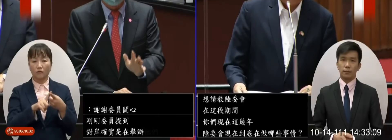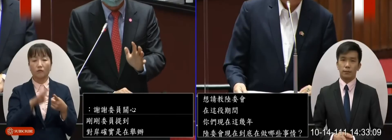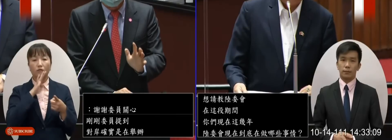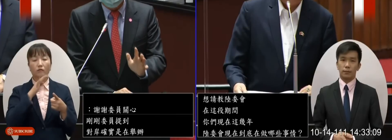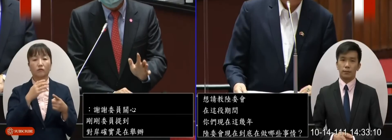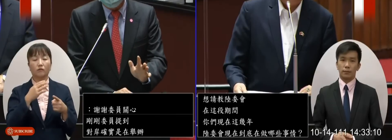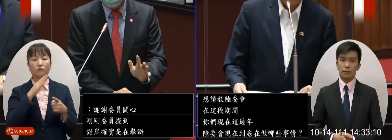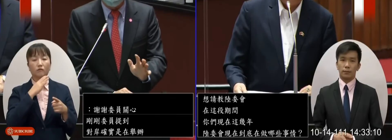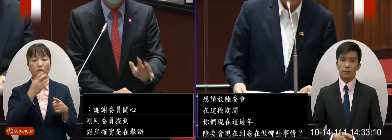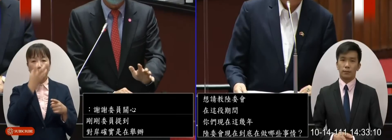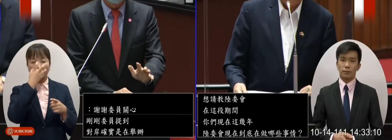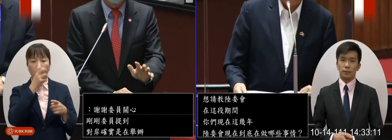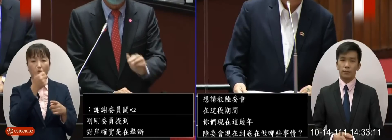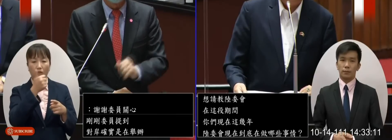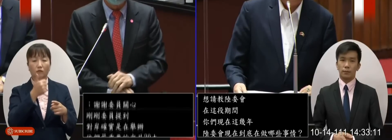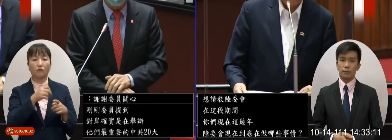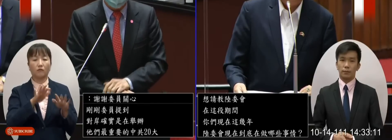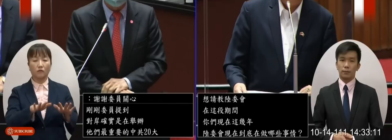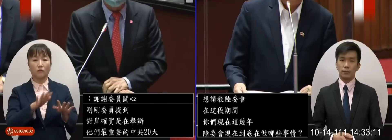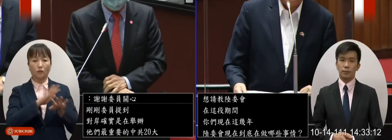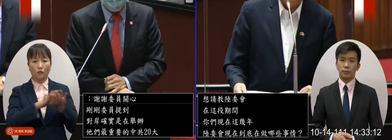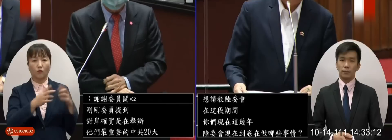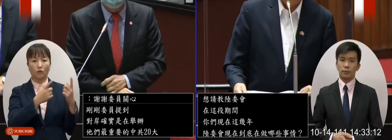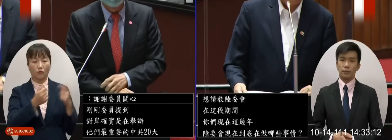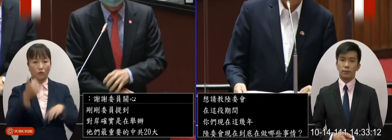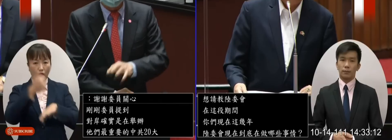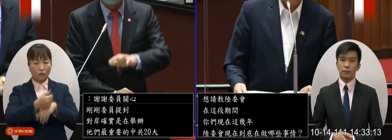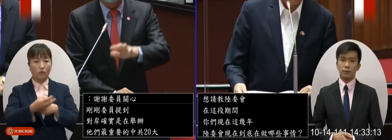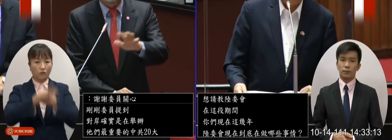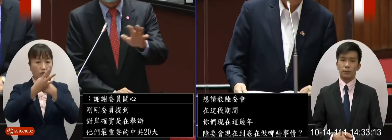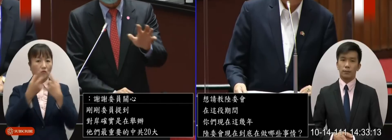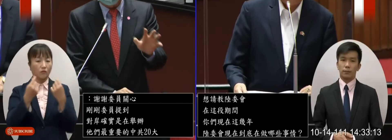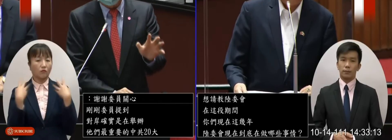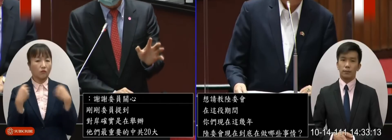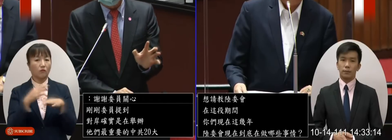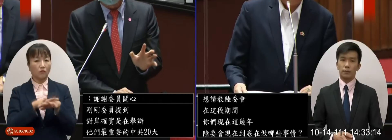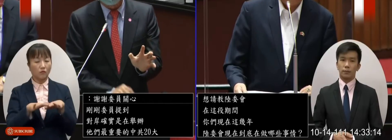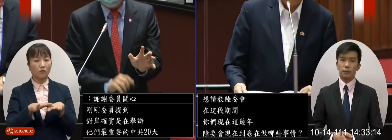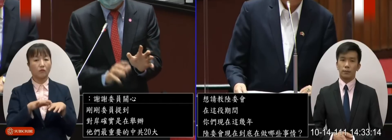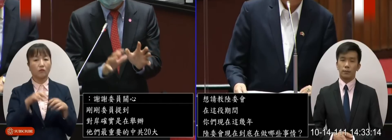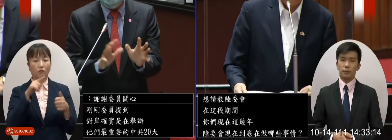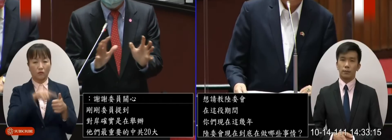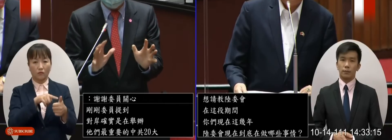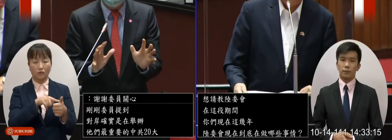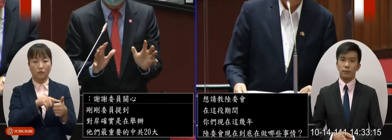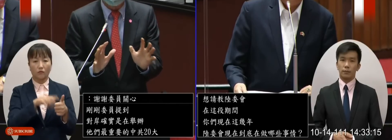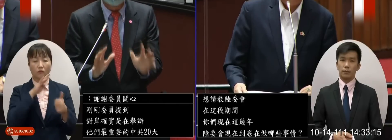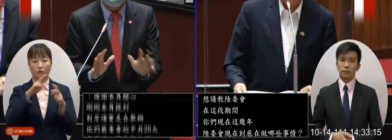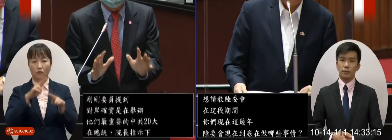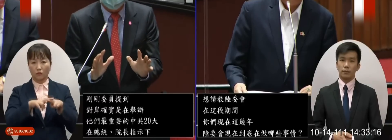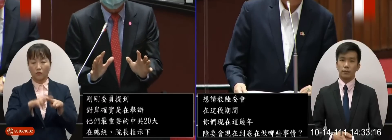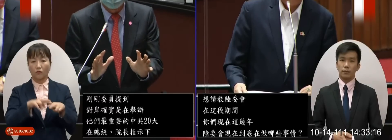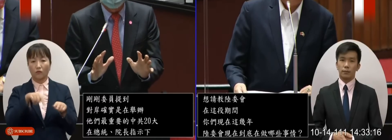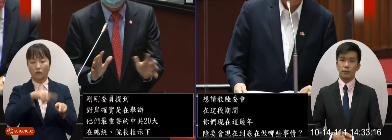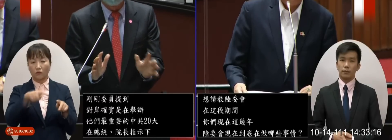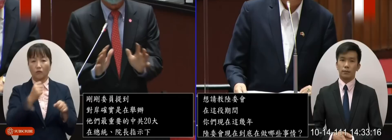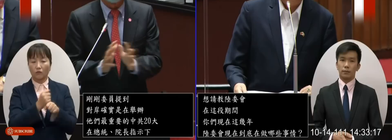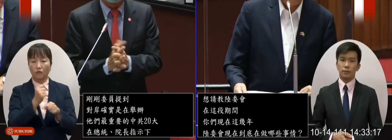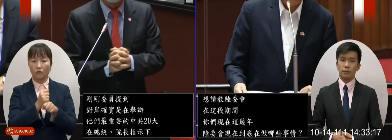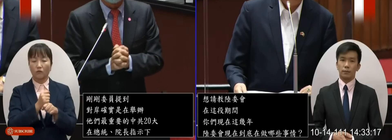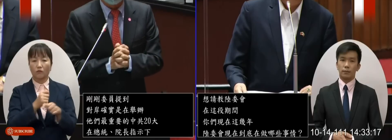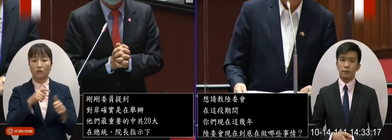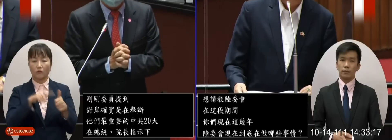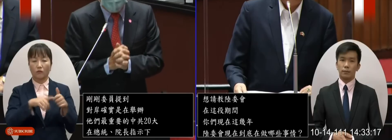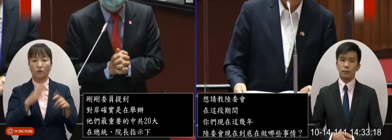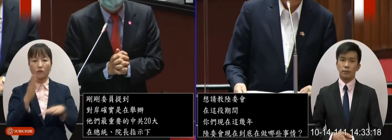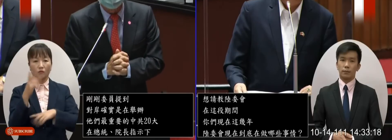近平他是很稳定的，应该会连任第三任，但是他到底这个整个中共的运作上，是由